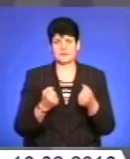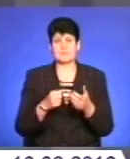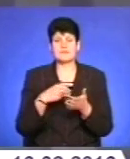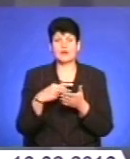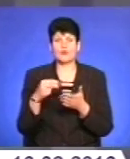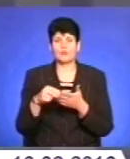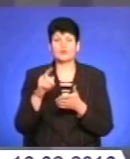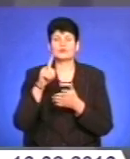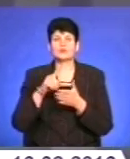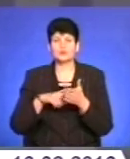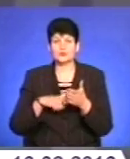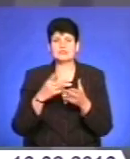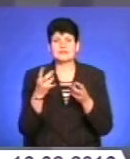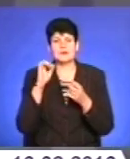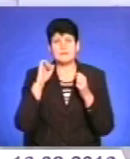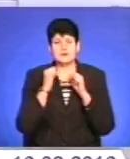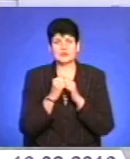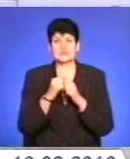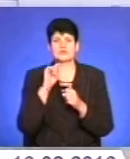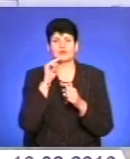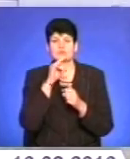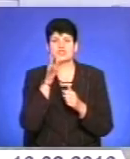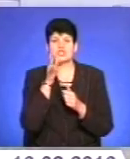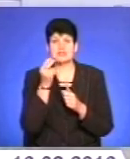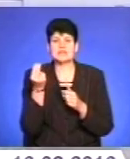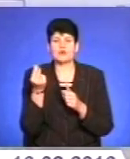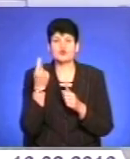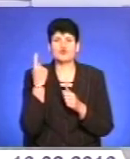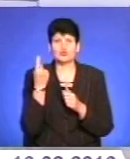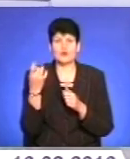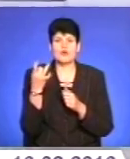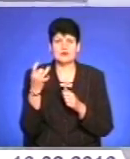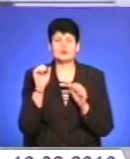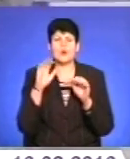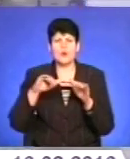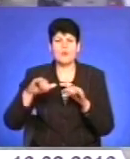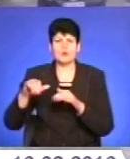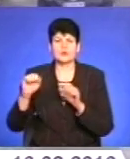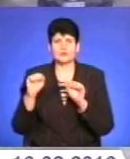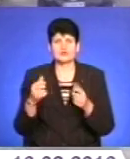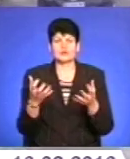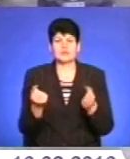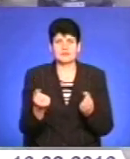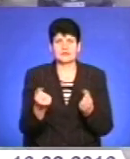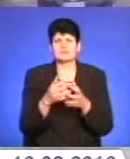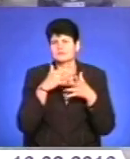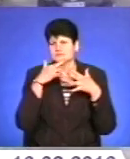по дорученню слід пам'ятати, що заощадивши час і гроші одного разу, згодом можна отримати купу проблем,